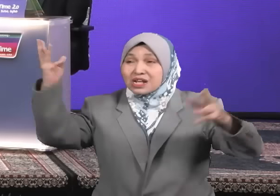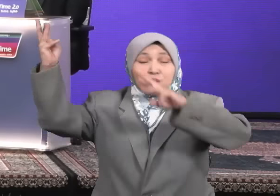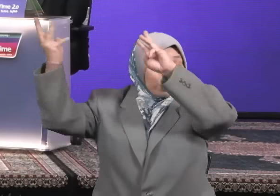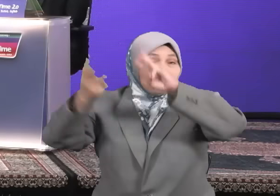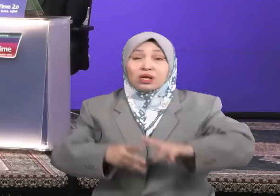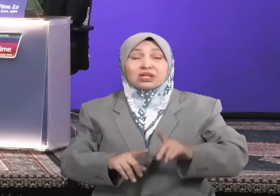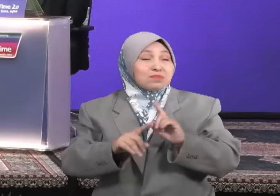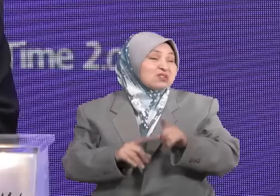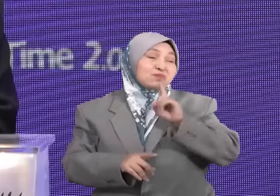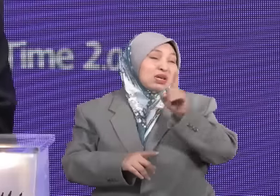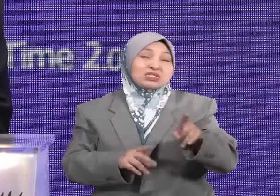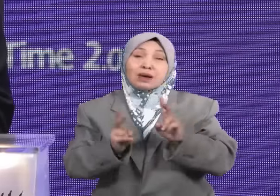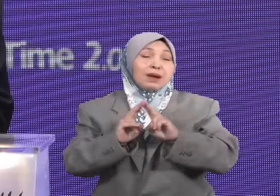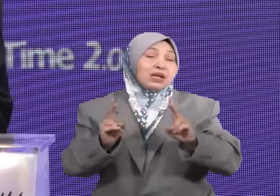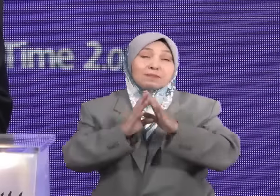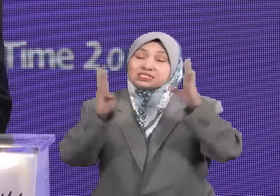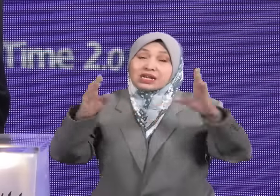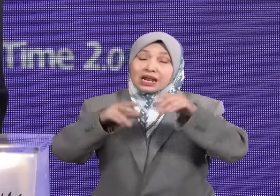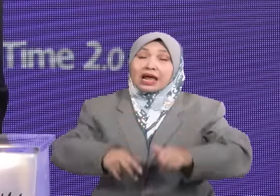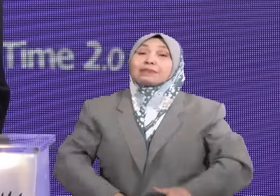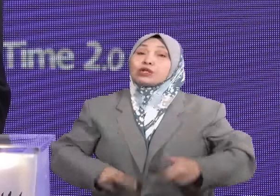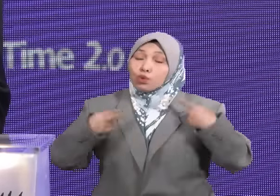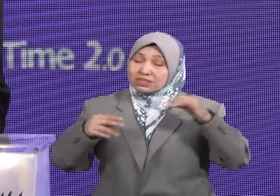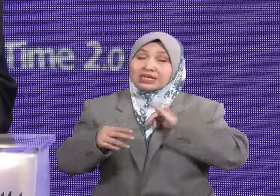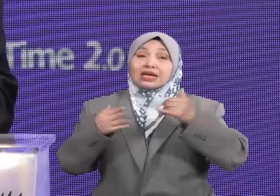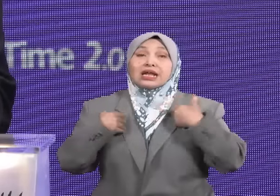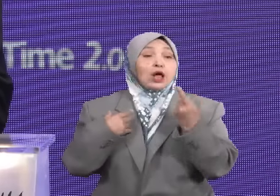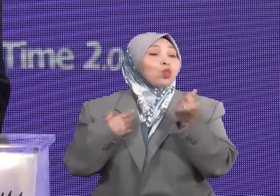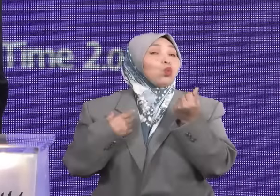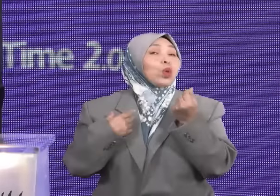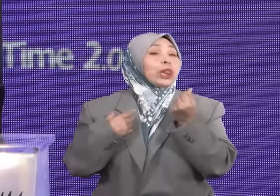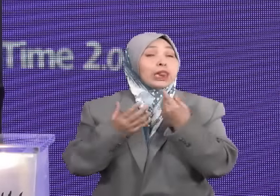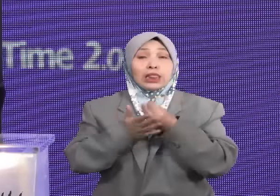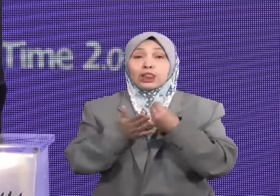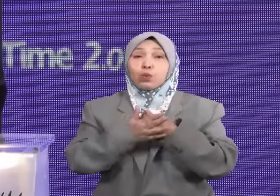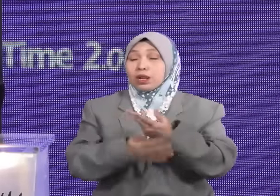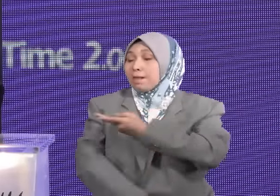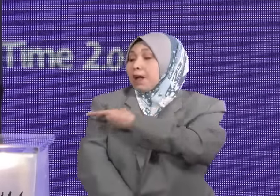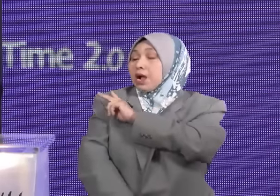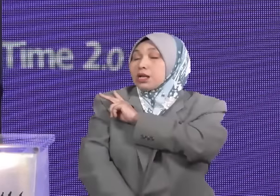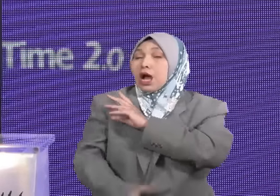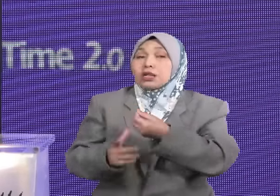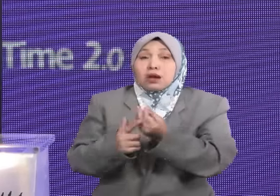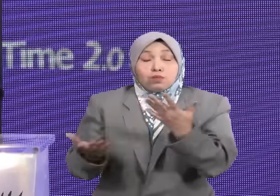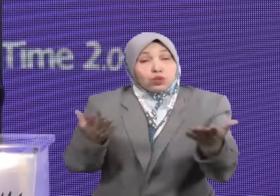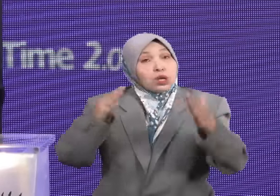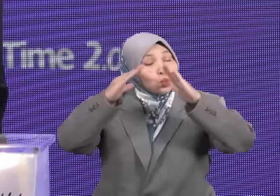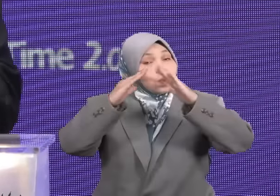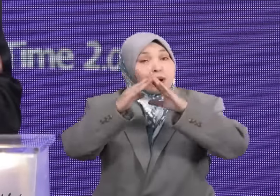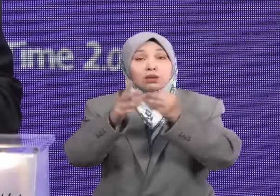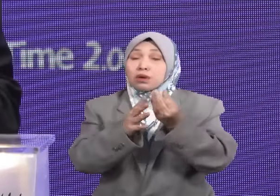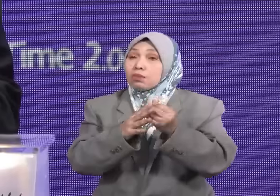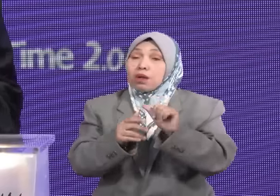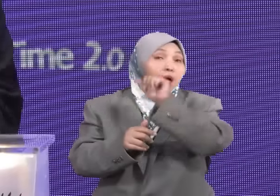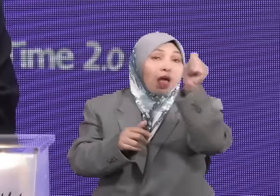sebenarnya nikmat yang paling besar dalam hidup saya adalah duit, pangkat ataupun mungkin rumah ke ataupun